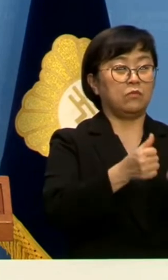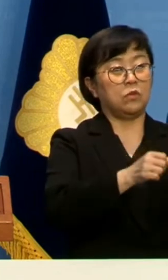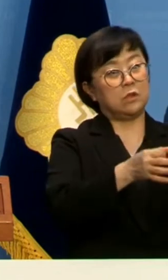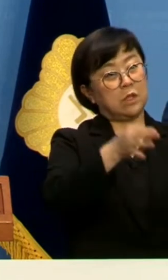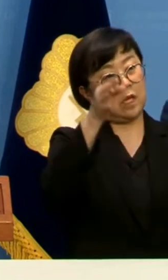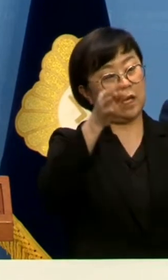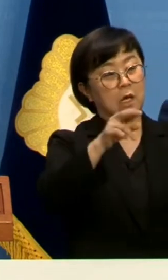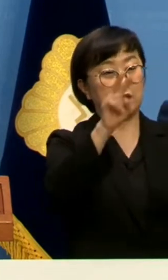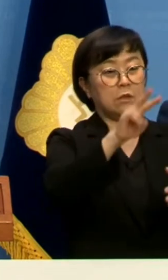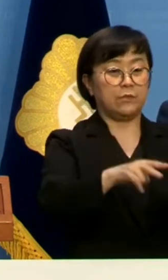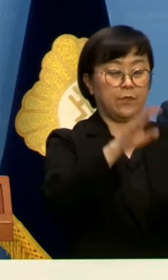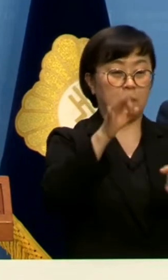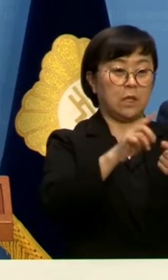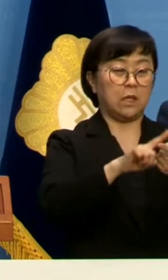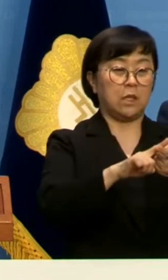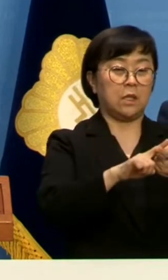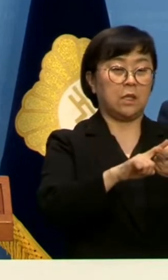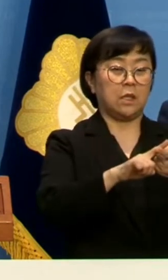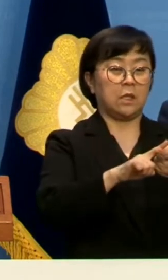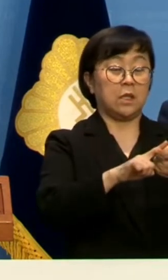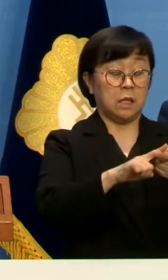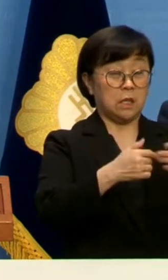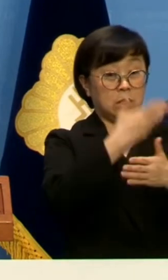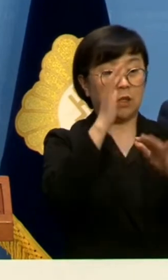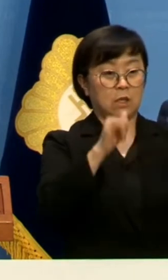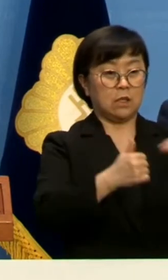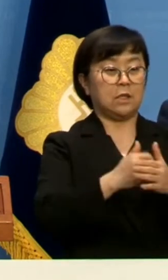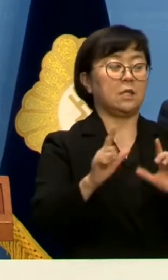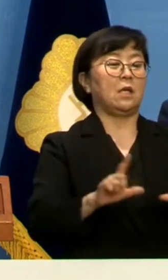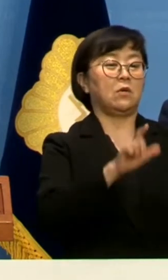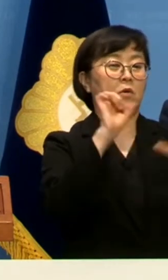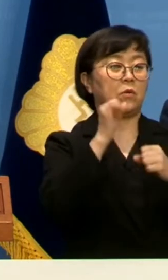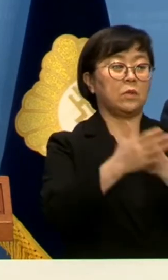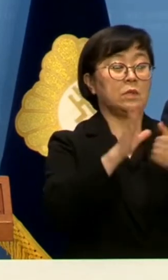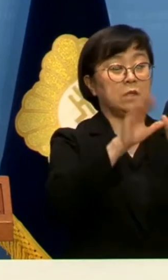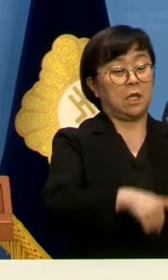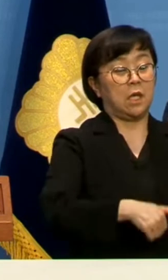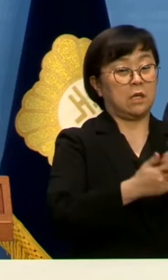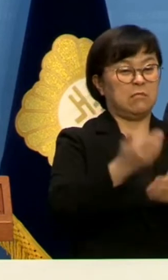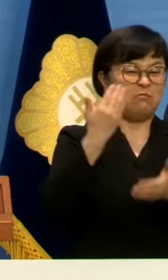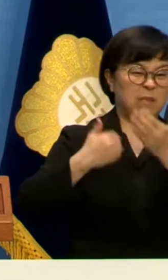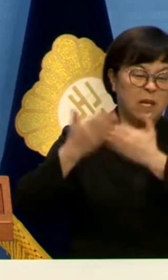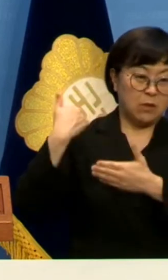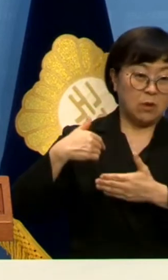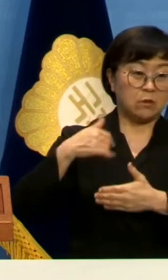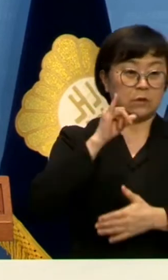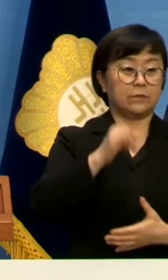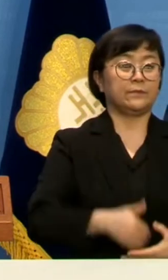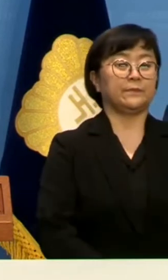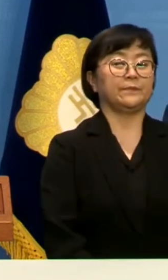고금리, 우리 청년들이 더 이상 버틸 곳이 없습니다. 시대의 흐름에 역행하고 있습니다.